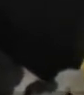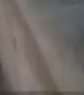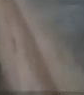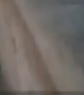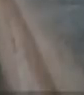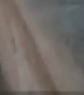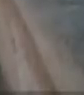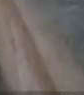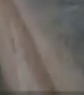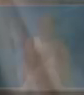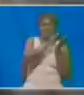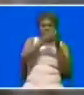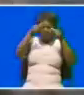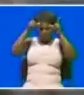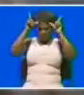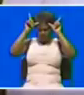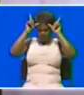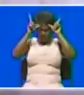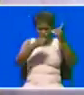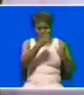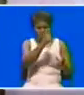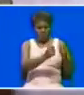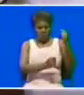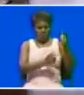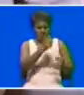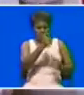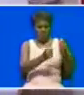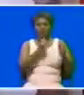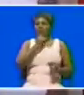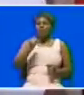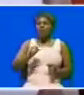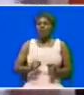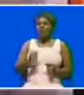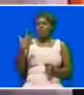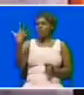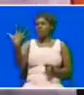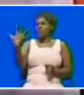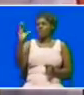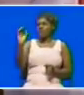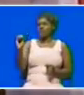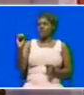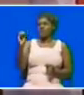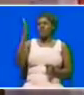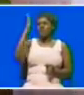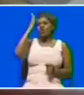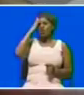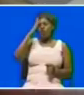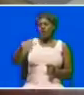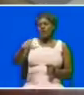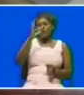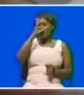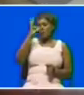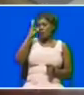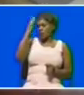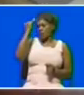Mfugaji hodari wa ng'ombe wa maziwa Njeri Muhara mwenye umri wa miaka 50 anafahamika sana katika kaunti ya Nyeri